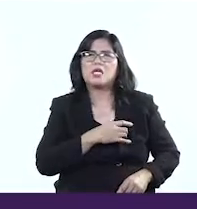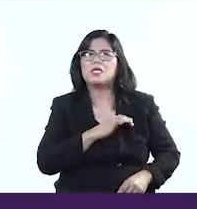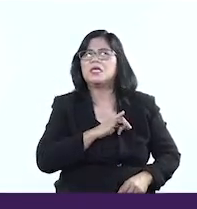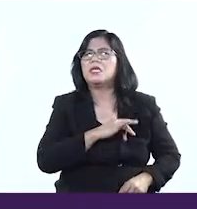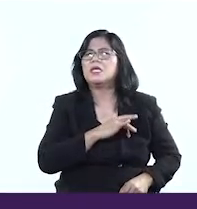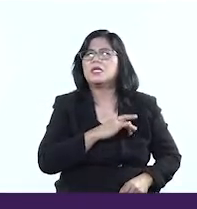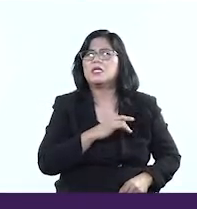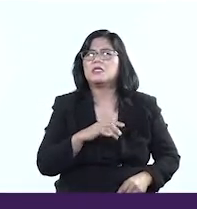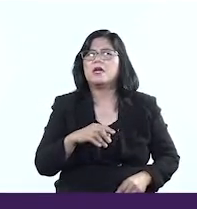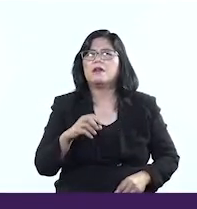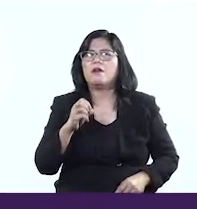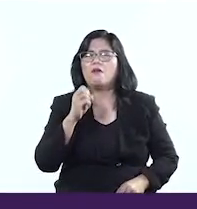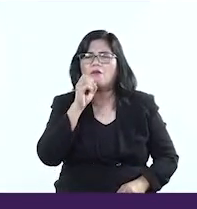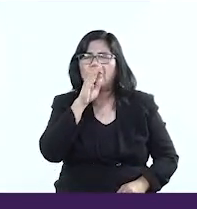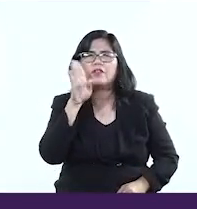keji